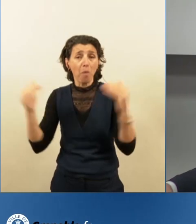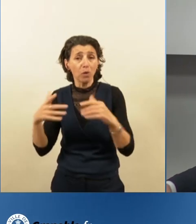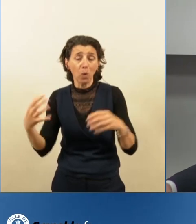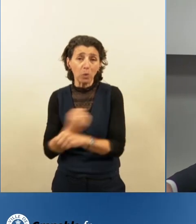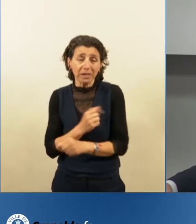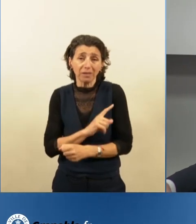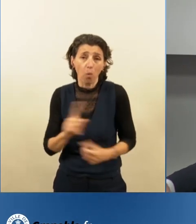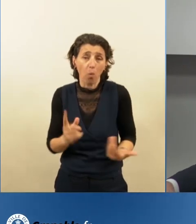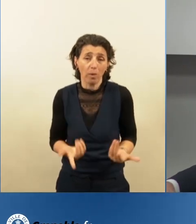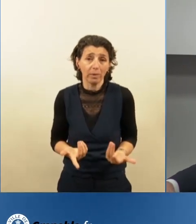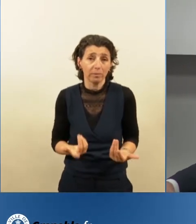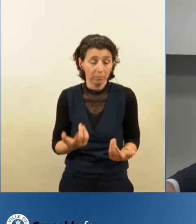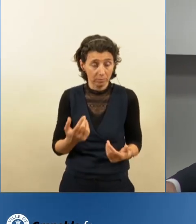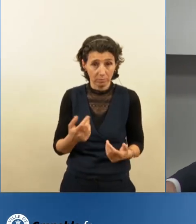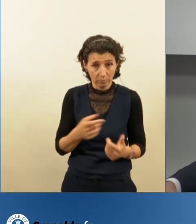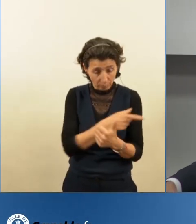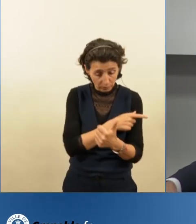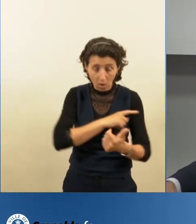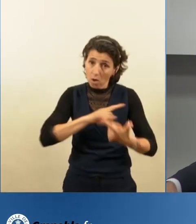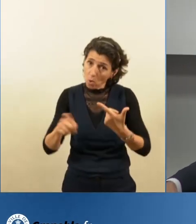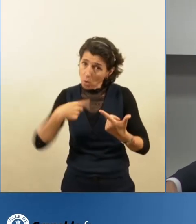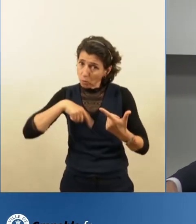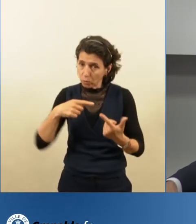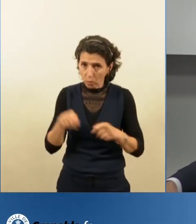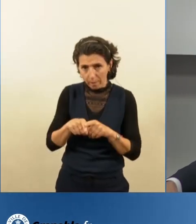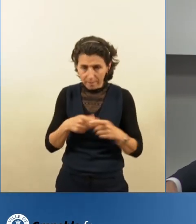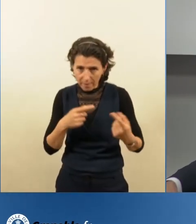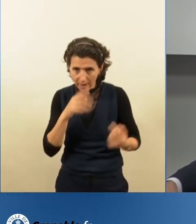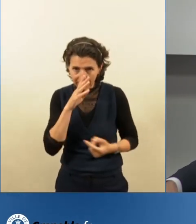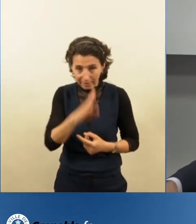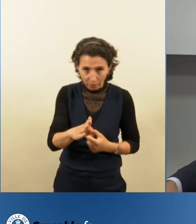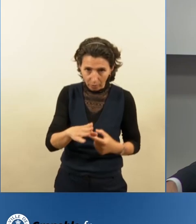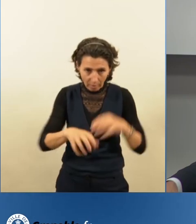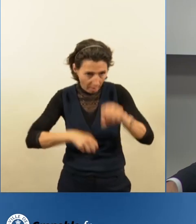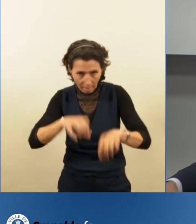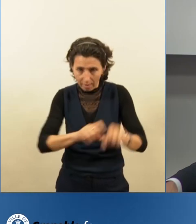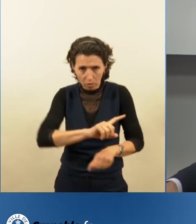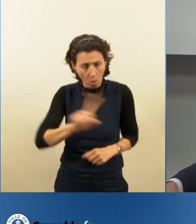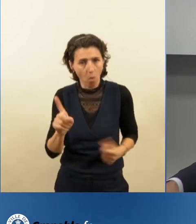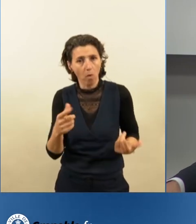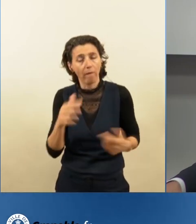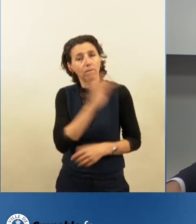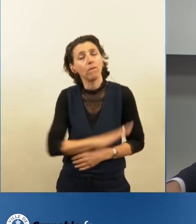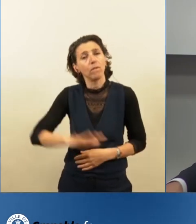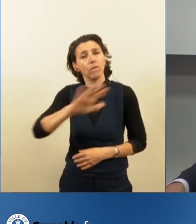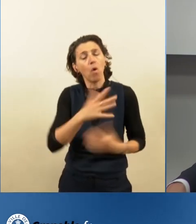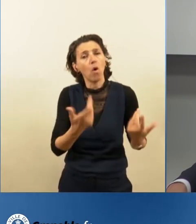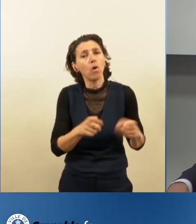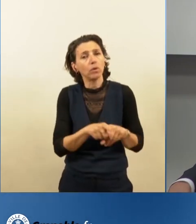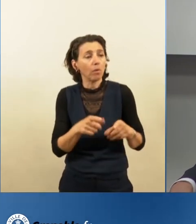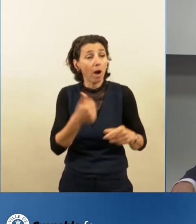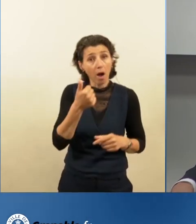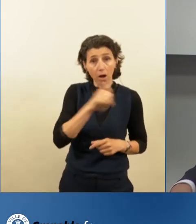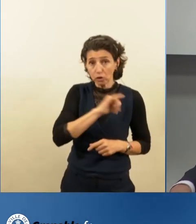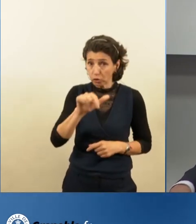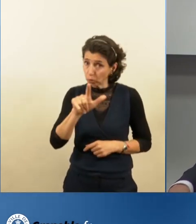non pas en prédateur nous avons la France qui aujourd'hui représente entre 1 et 2% des émissions de gaz à effet de serre en fonction